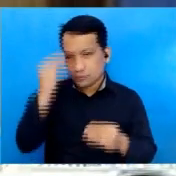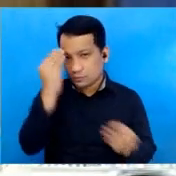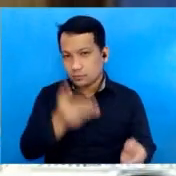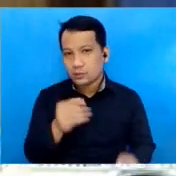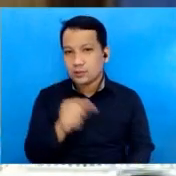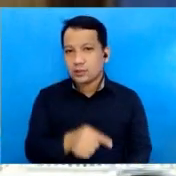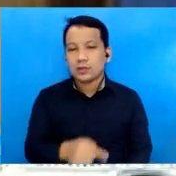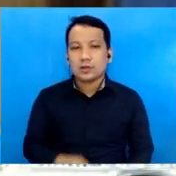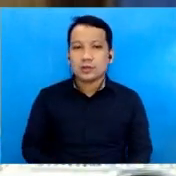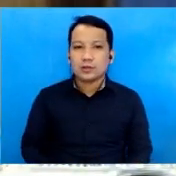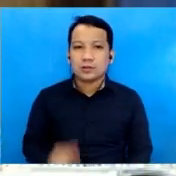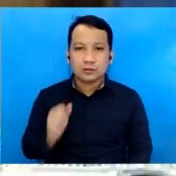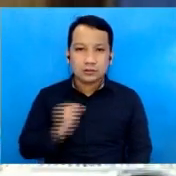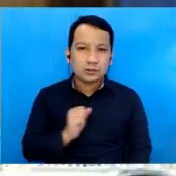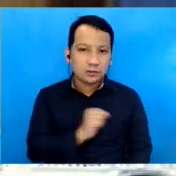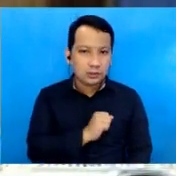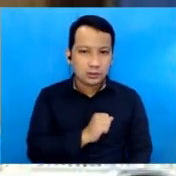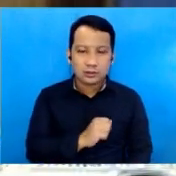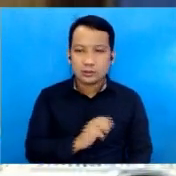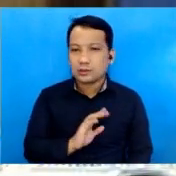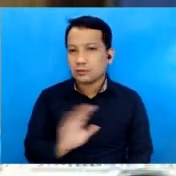the Senate.